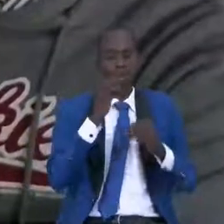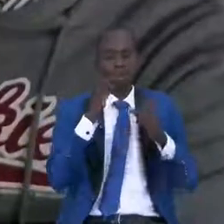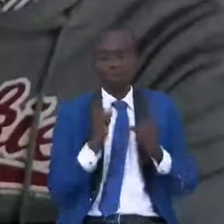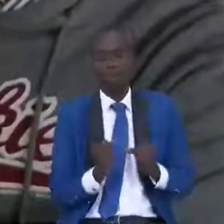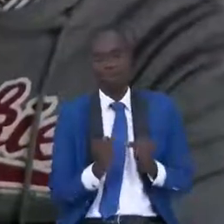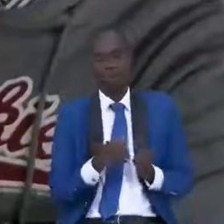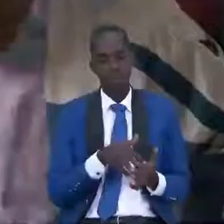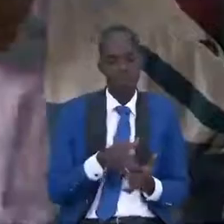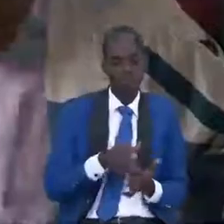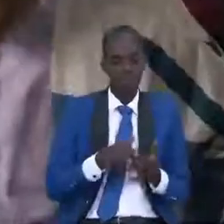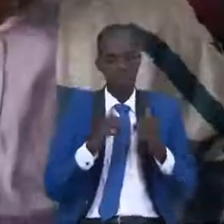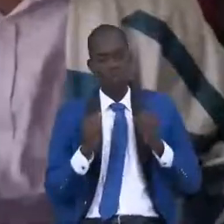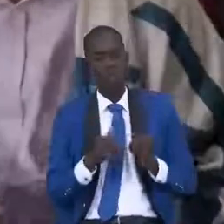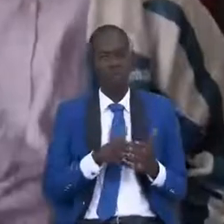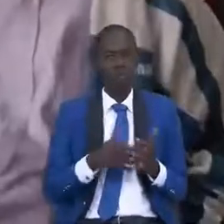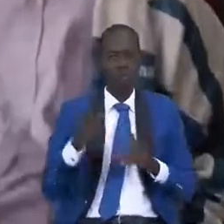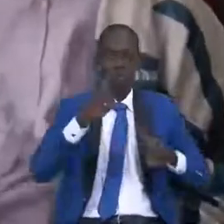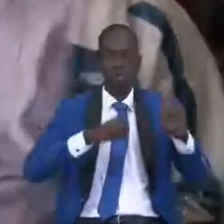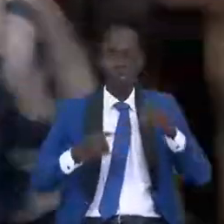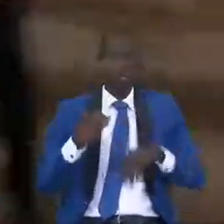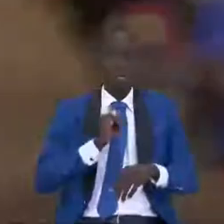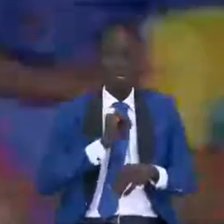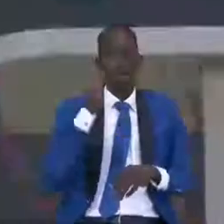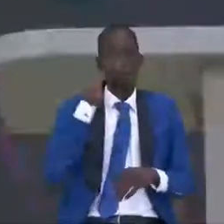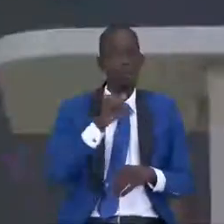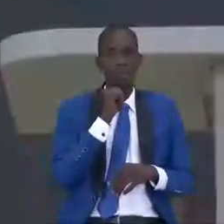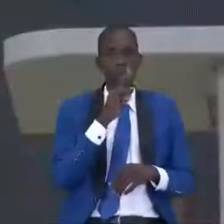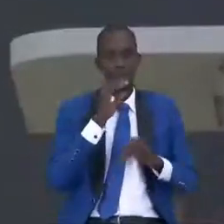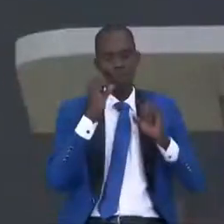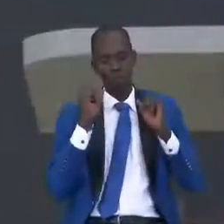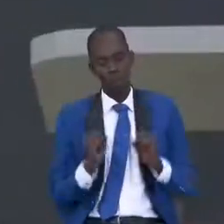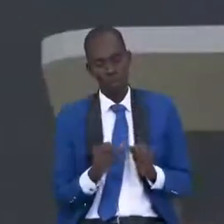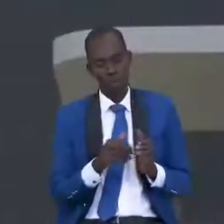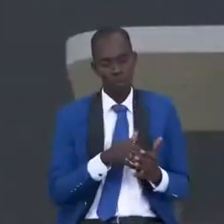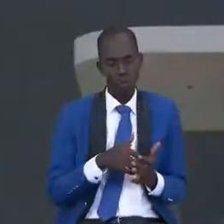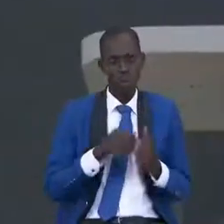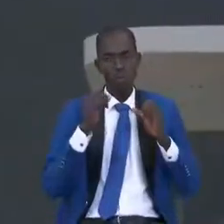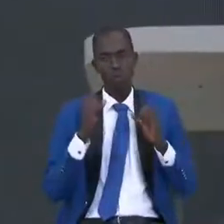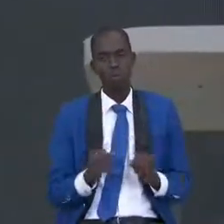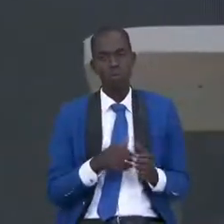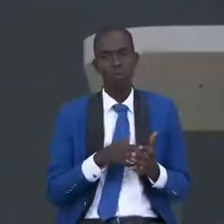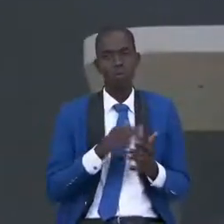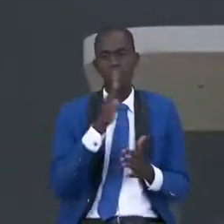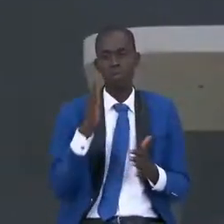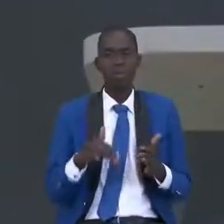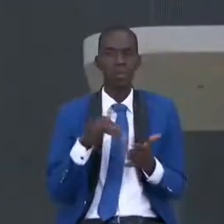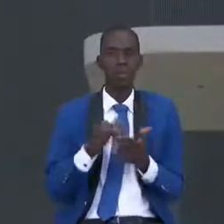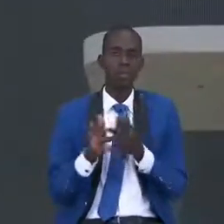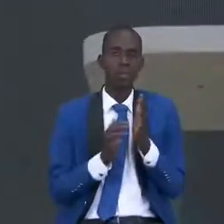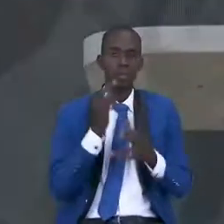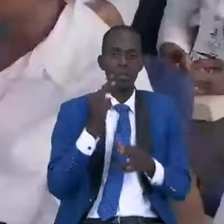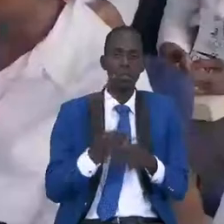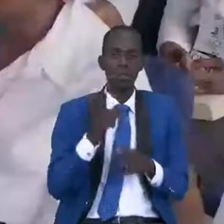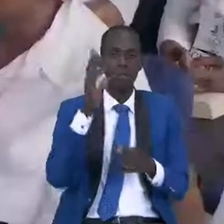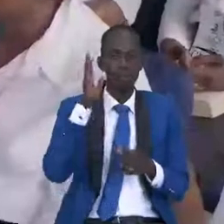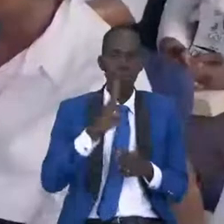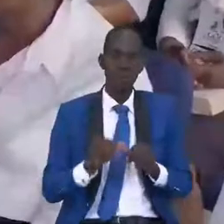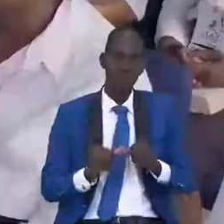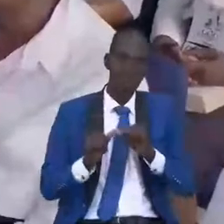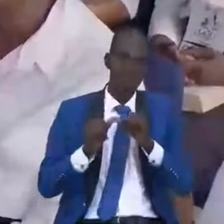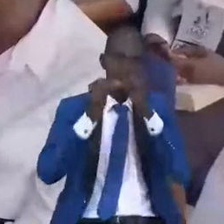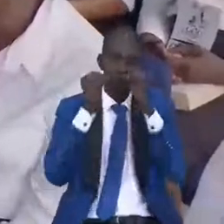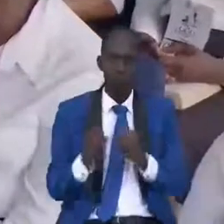plus en haut et en bas. Tu seras ferme dans le Seigneur au nom de Jésus.